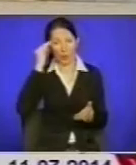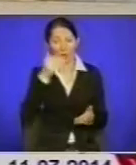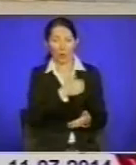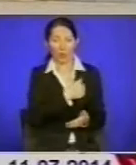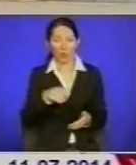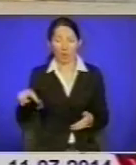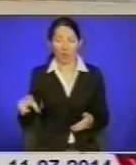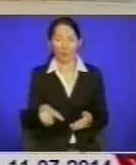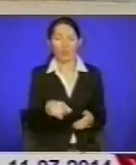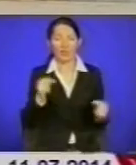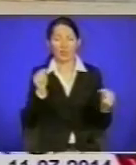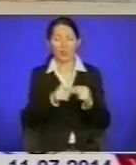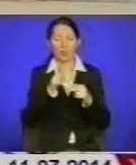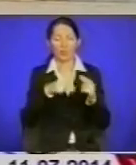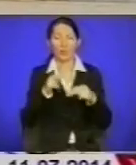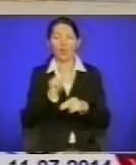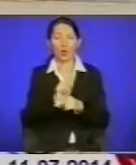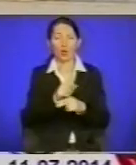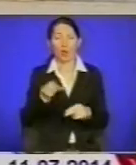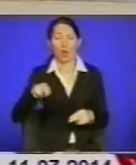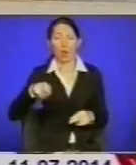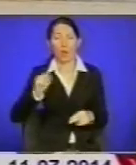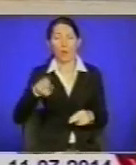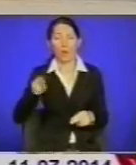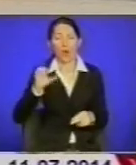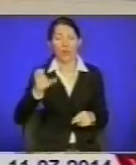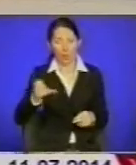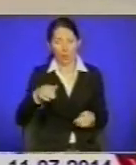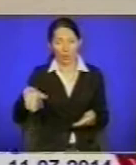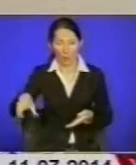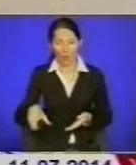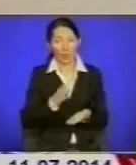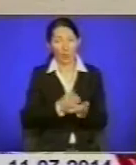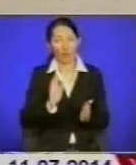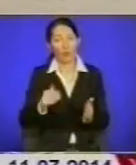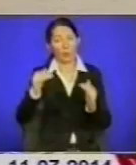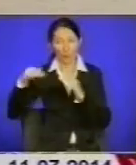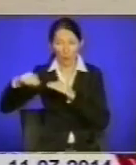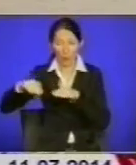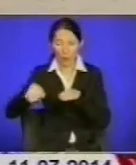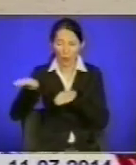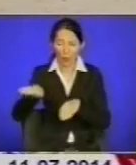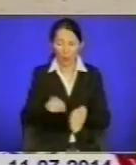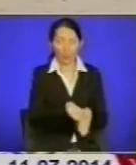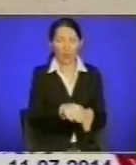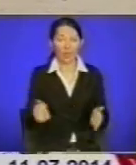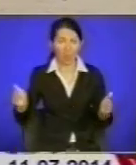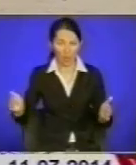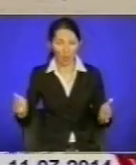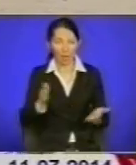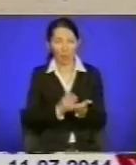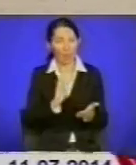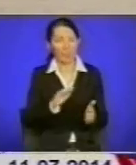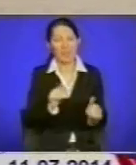будівельних норм, пандус повинен бути похилою площиною, ширина якого повинна бути не менше